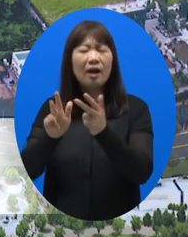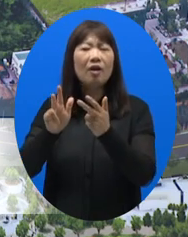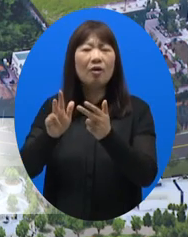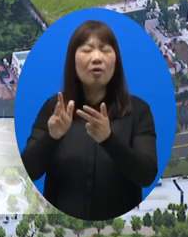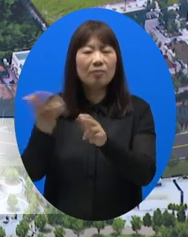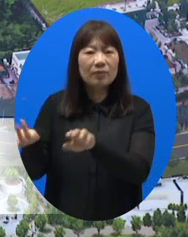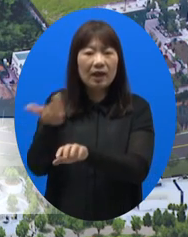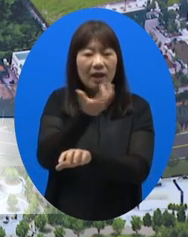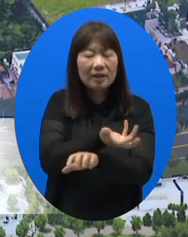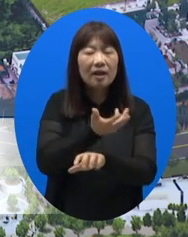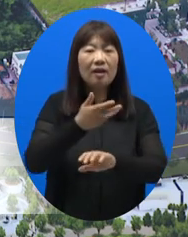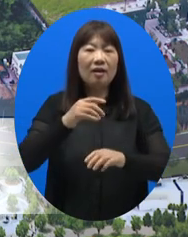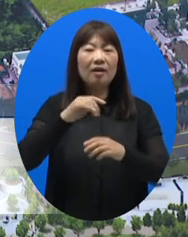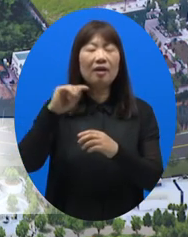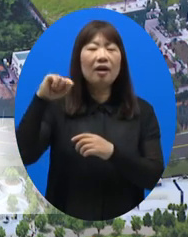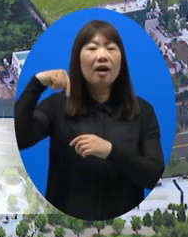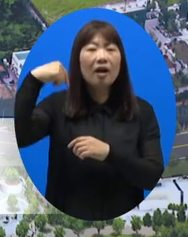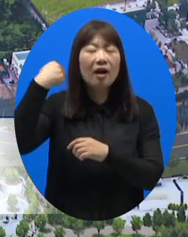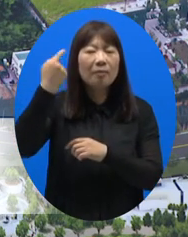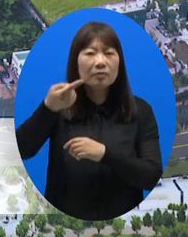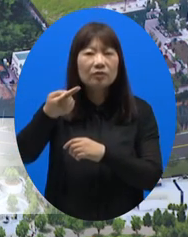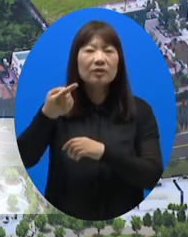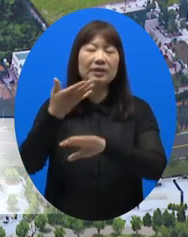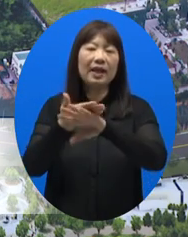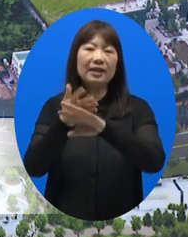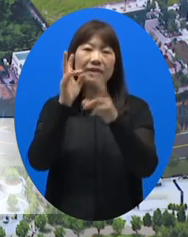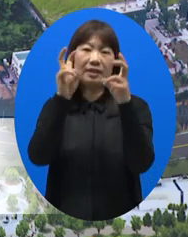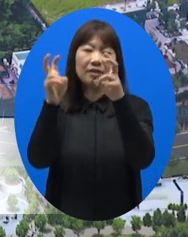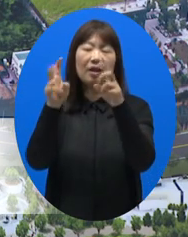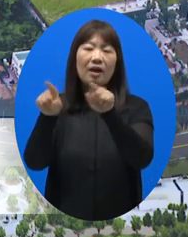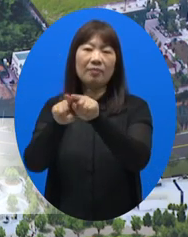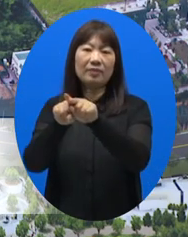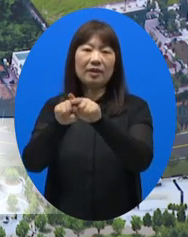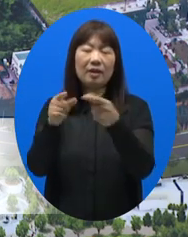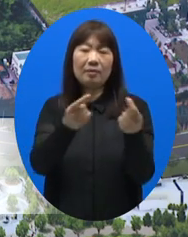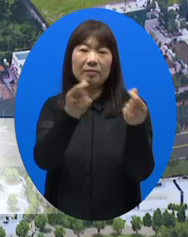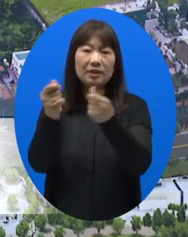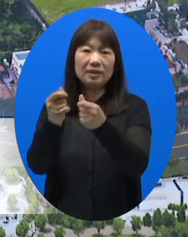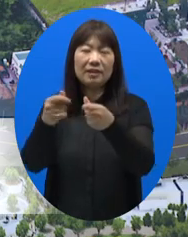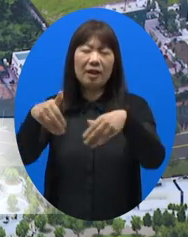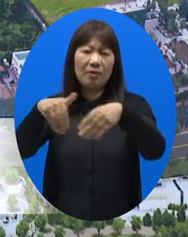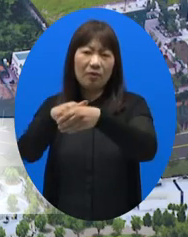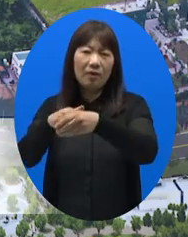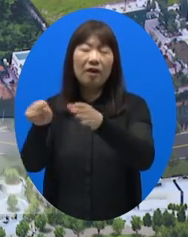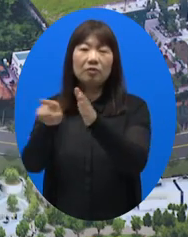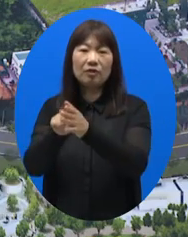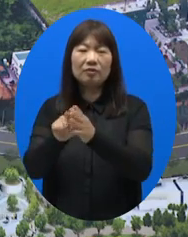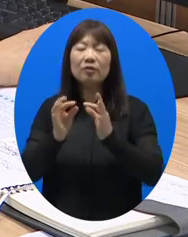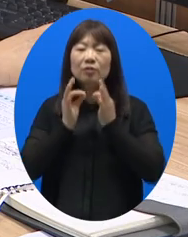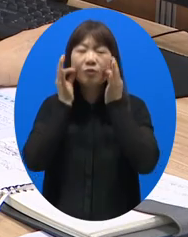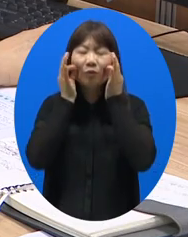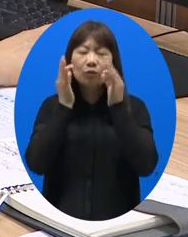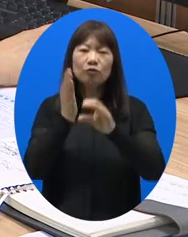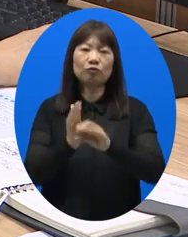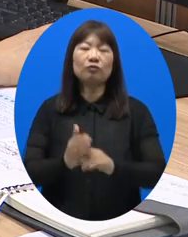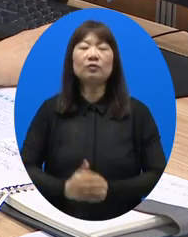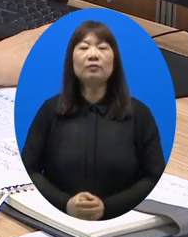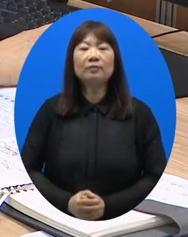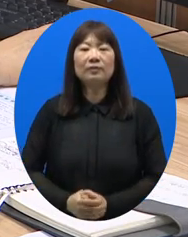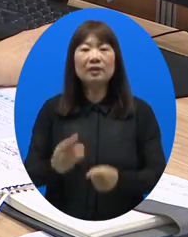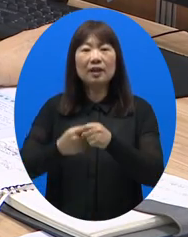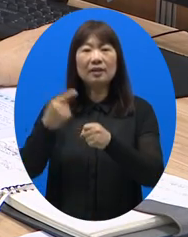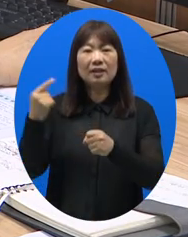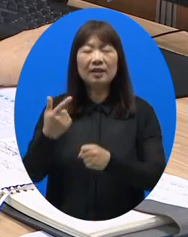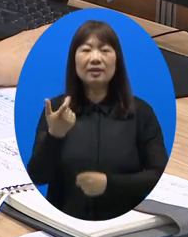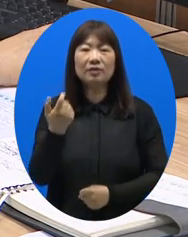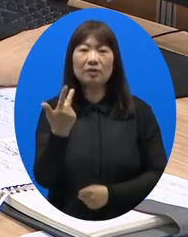다른 대기업과 도 유사한 형태의 사업으로 확산하기 위해서 다양한 노력을 기울이고 있습니다 신원에 인도 내